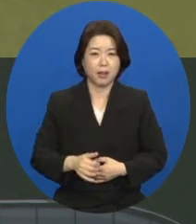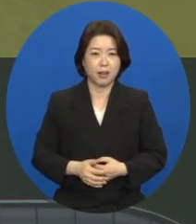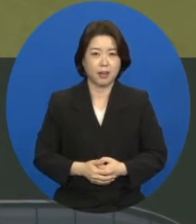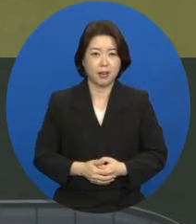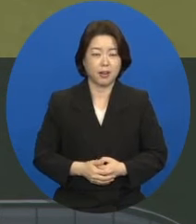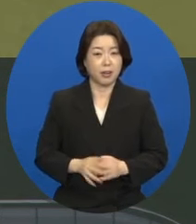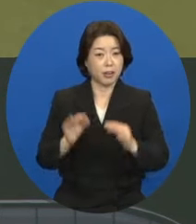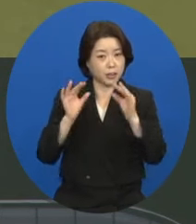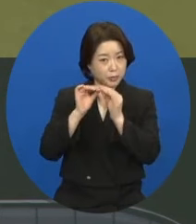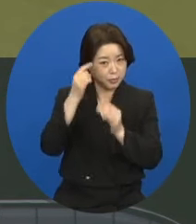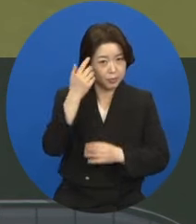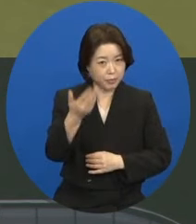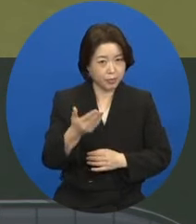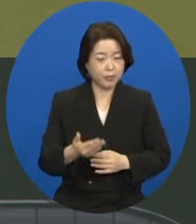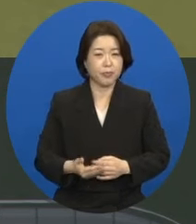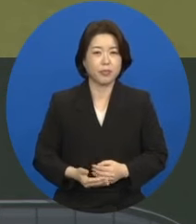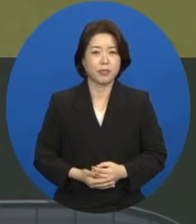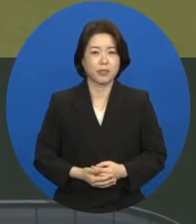동의하십니까?